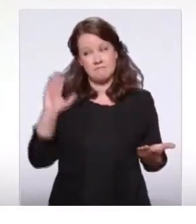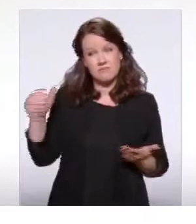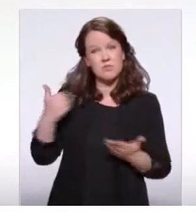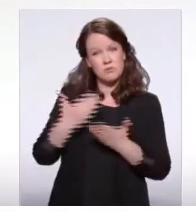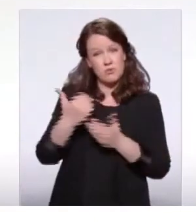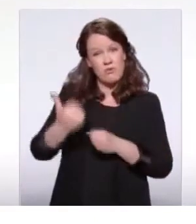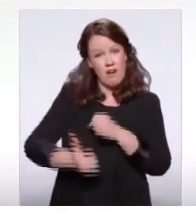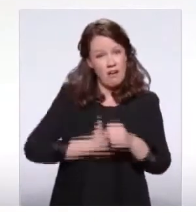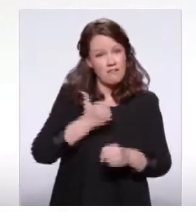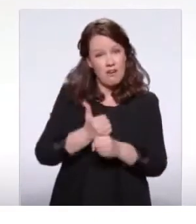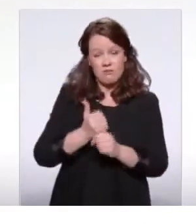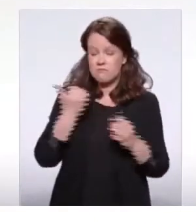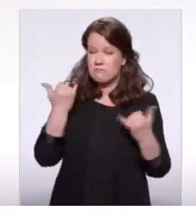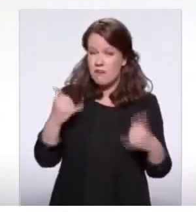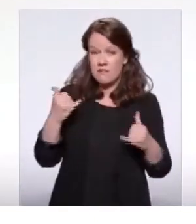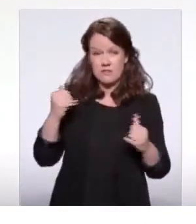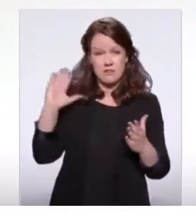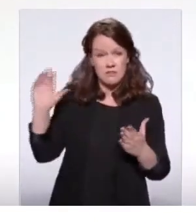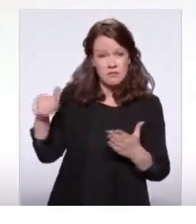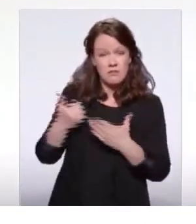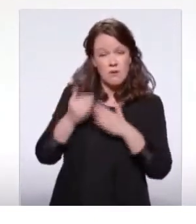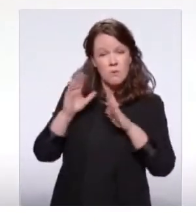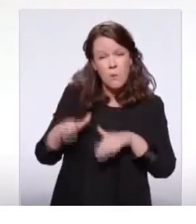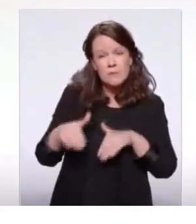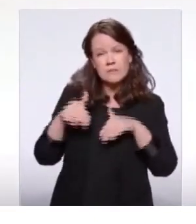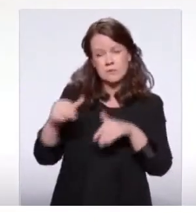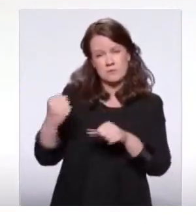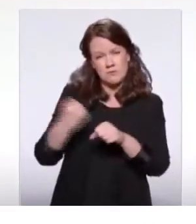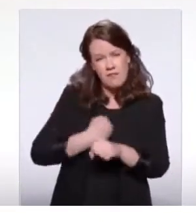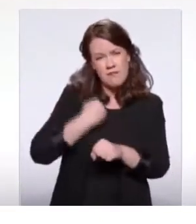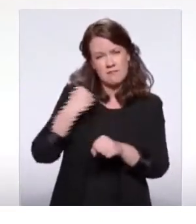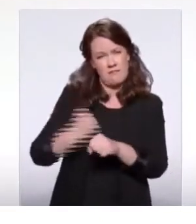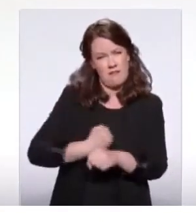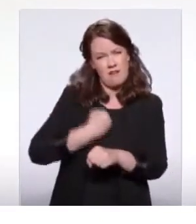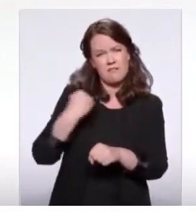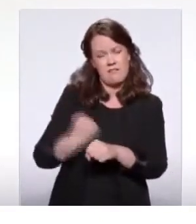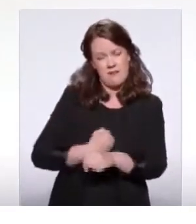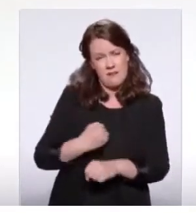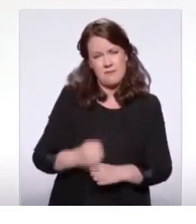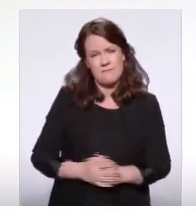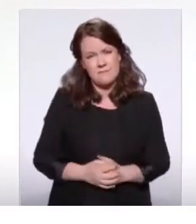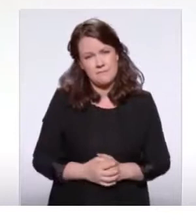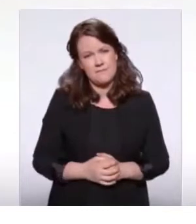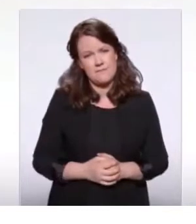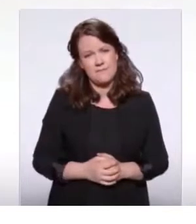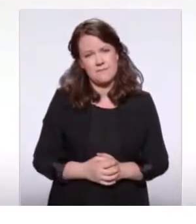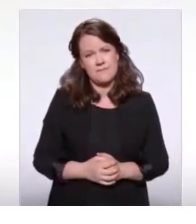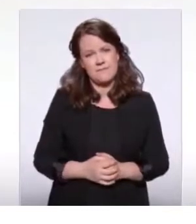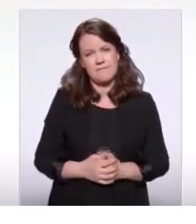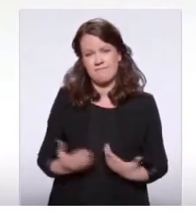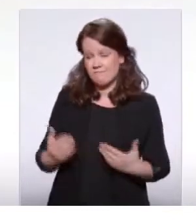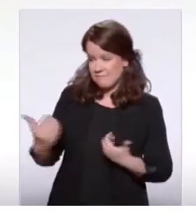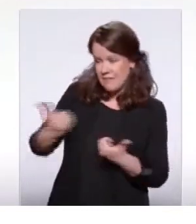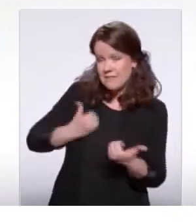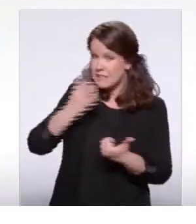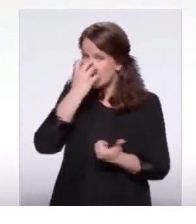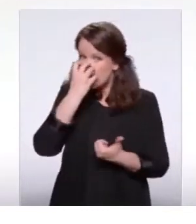pont, sans relâche. Pour augmenter encore le nombre de personnes pouvant être accueillies en